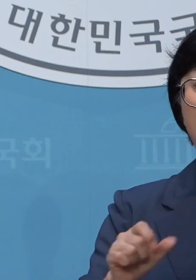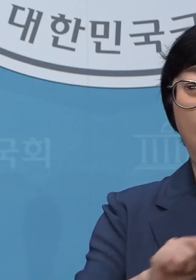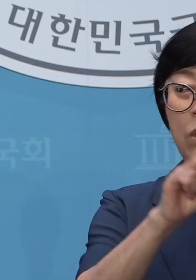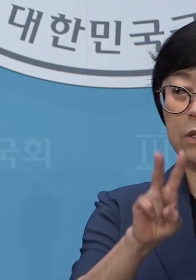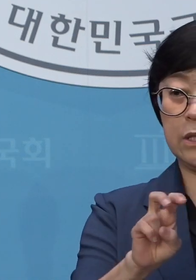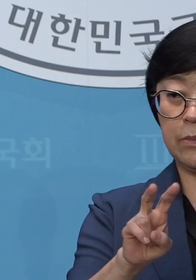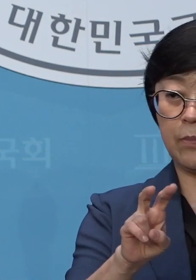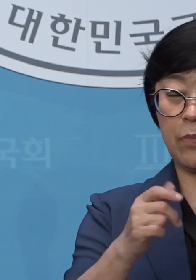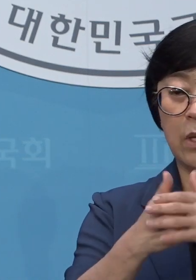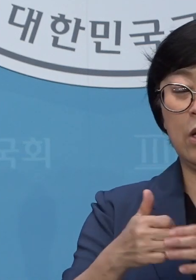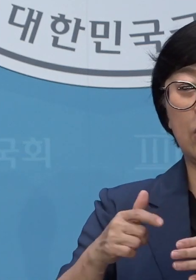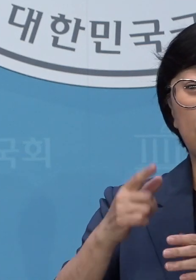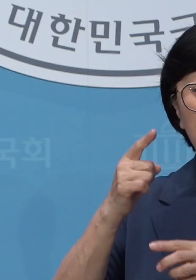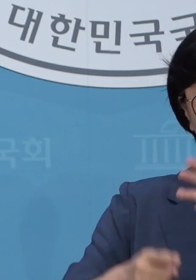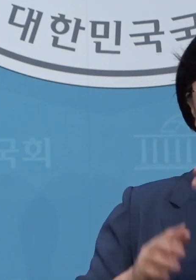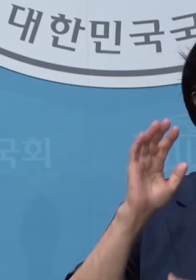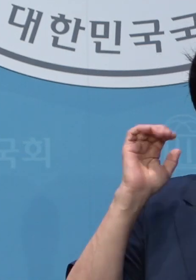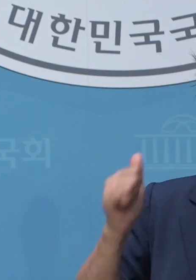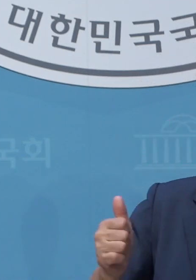22일 윤석열